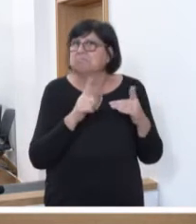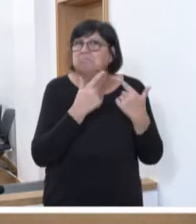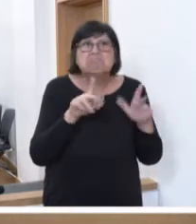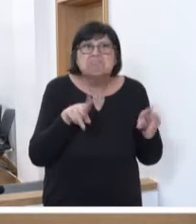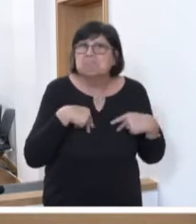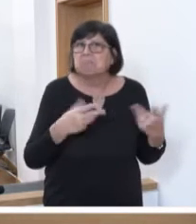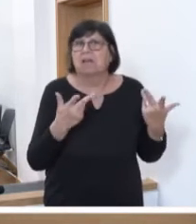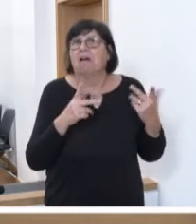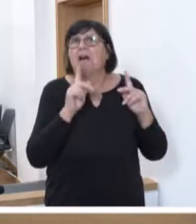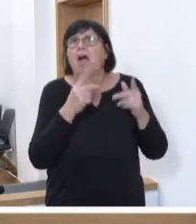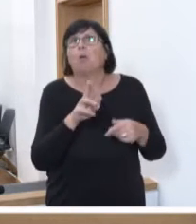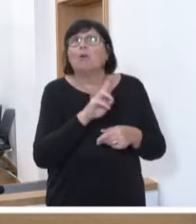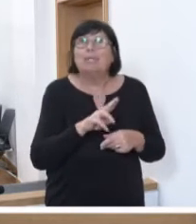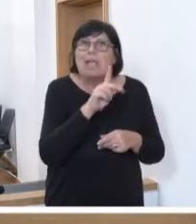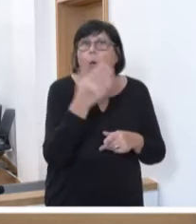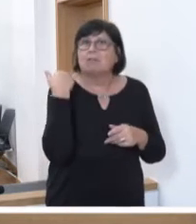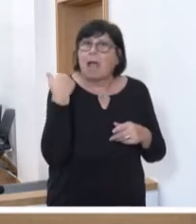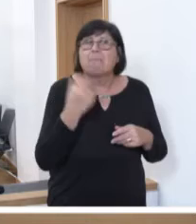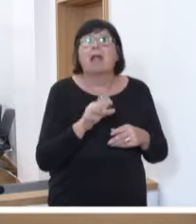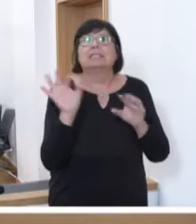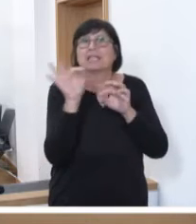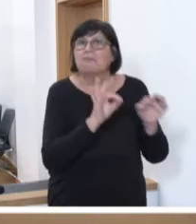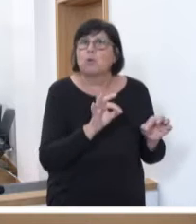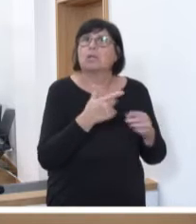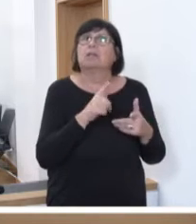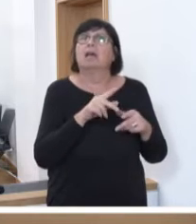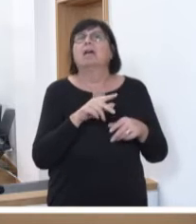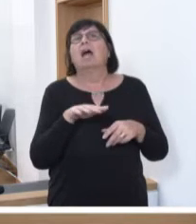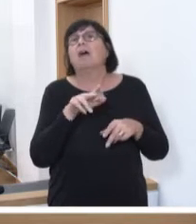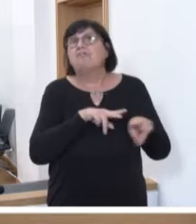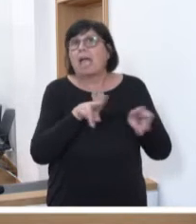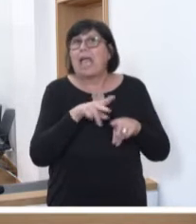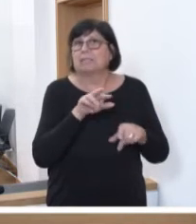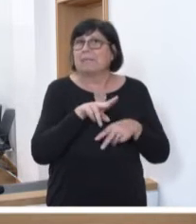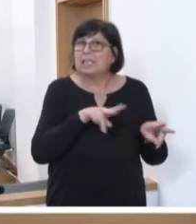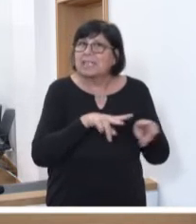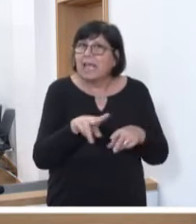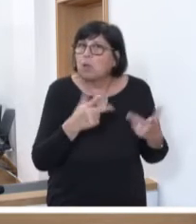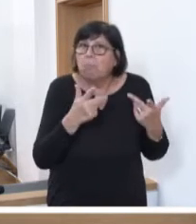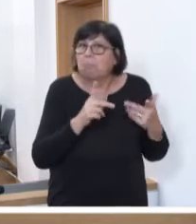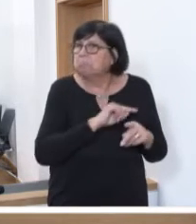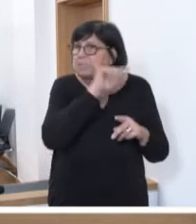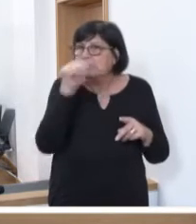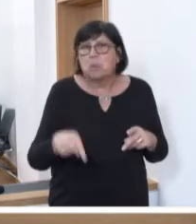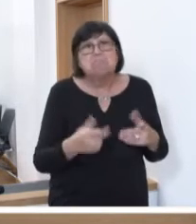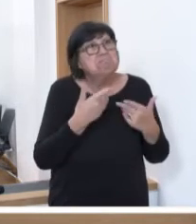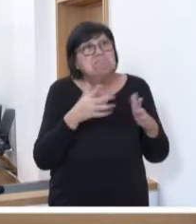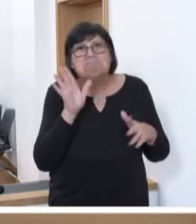seinerzeit unionsgeführten Bundesverkehrsministerium noch dem Landesverkehrsministerium waren weitere Details zu der nächtlichen Ergänzung